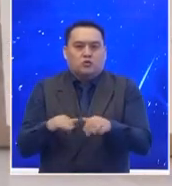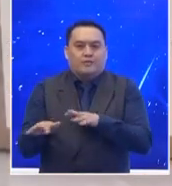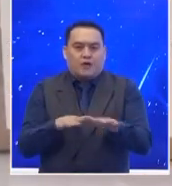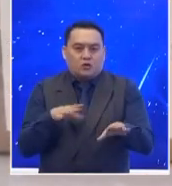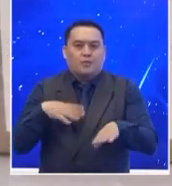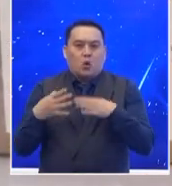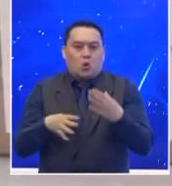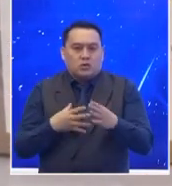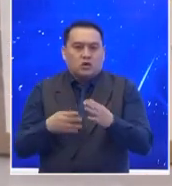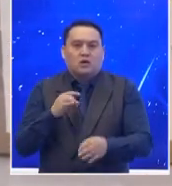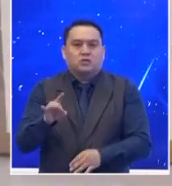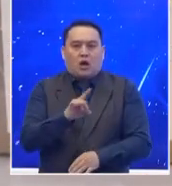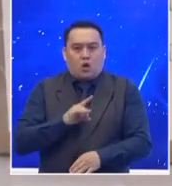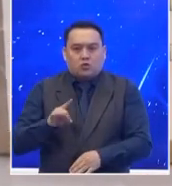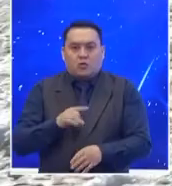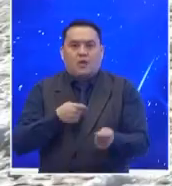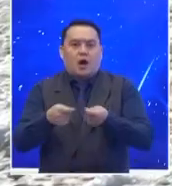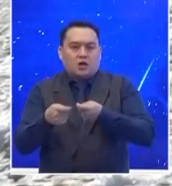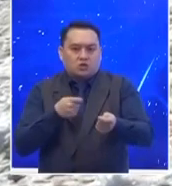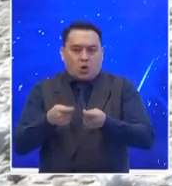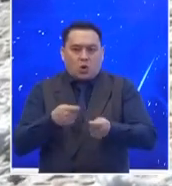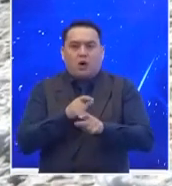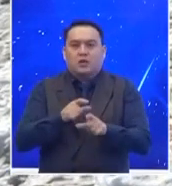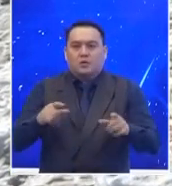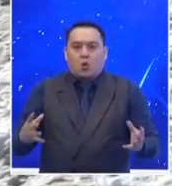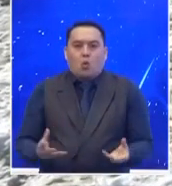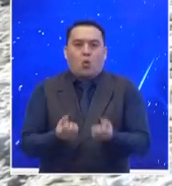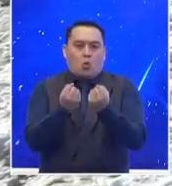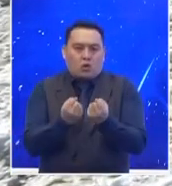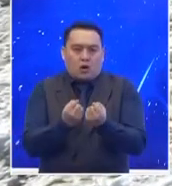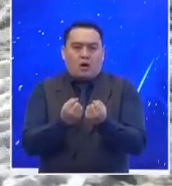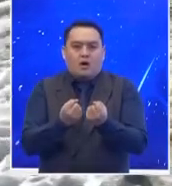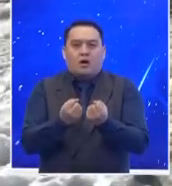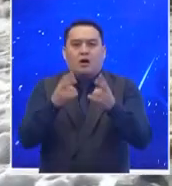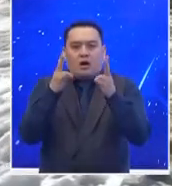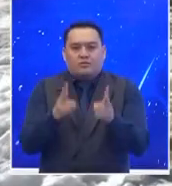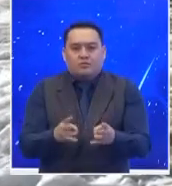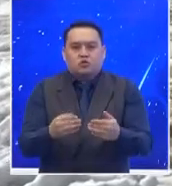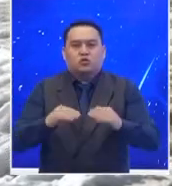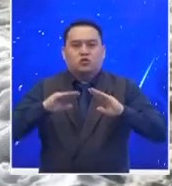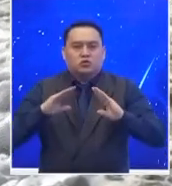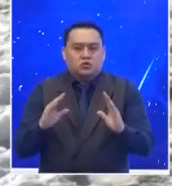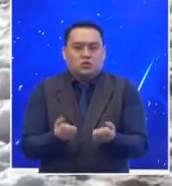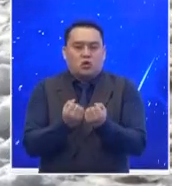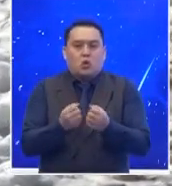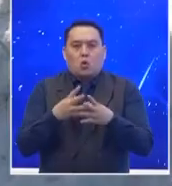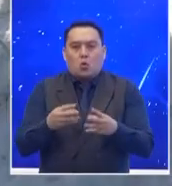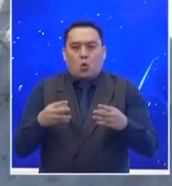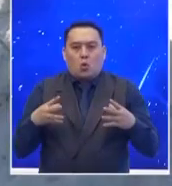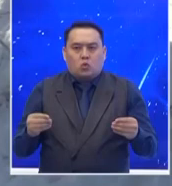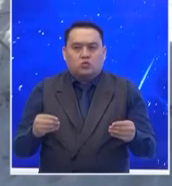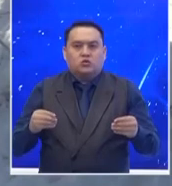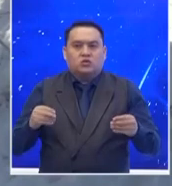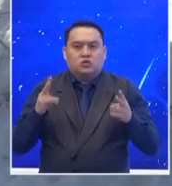пысықталды. Жалпы Қарасай ауданының басқару органдары, азаматтық қорғау қызметтері және авариялық құтқару бөлімдері көктемгі кезеңде